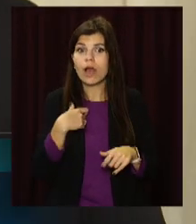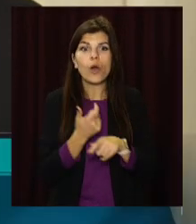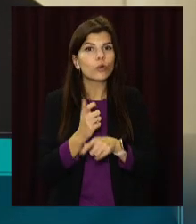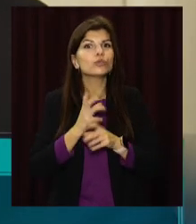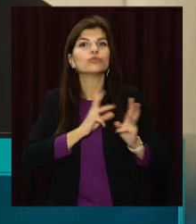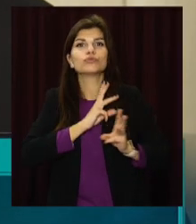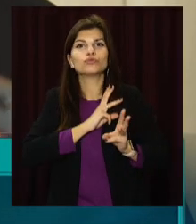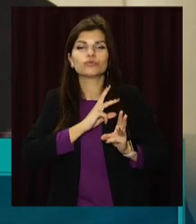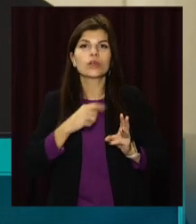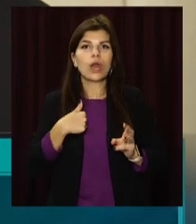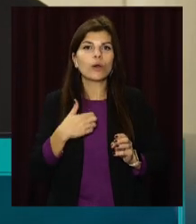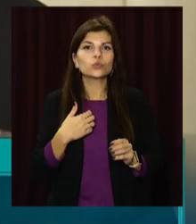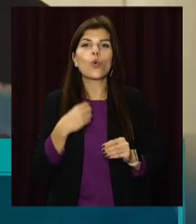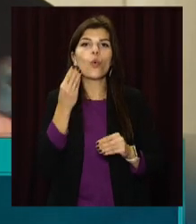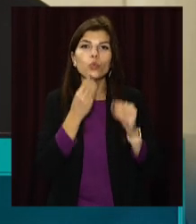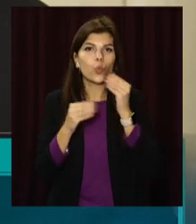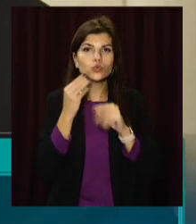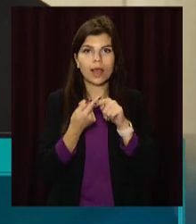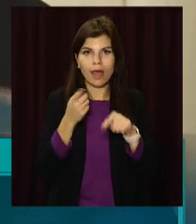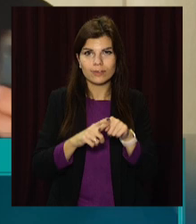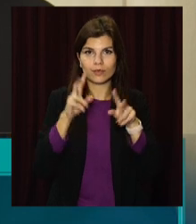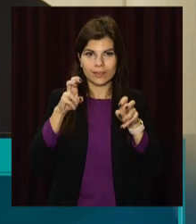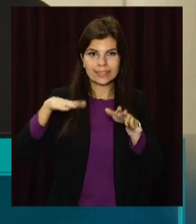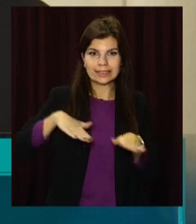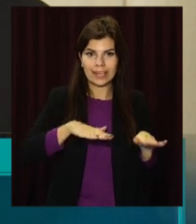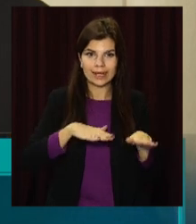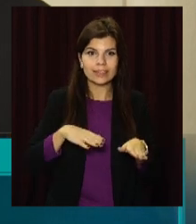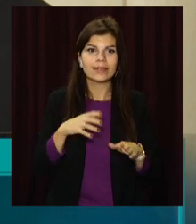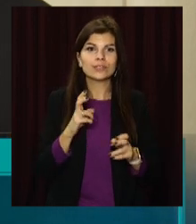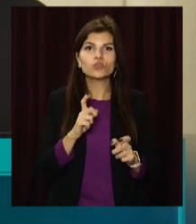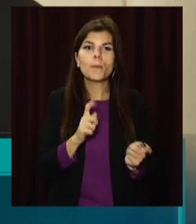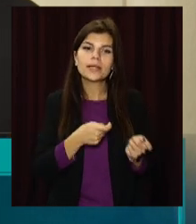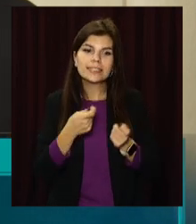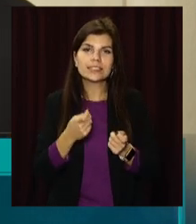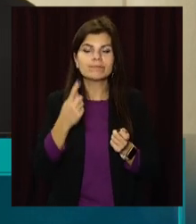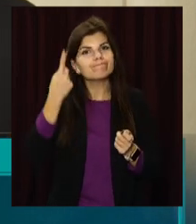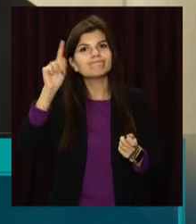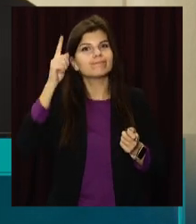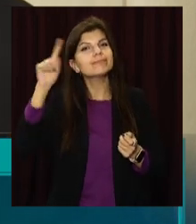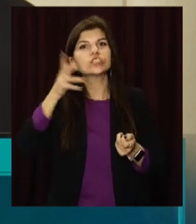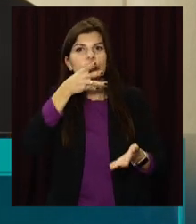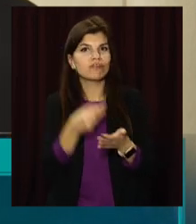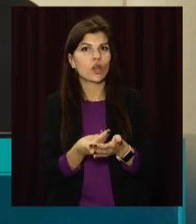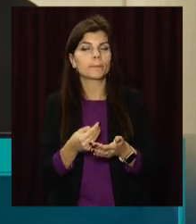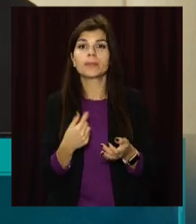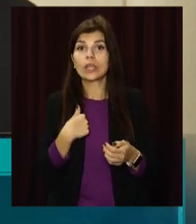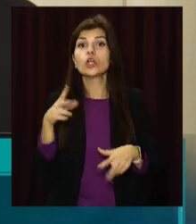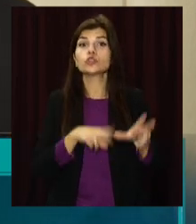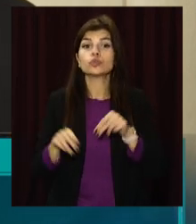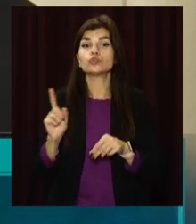і я хочу улучшати цю індустрію, приносити щось своє. І я вважаю,